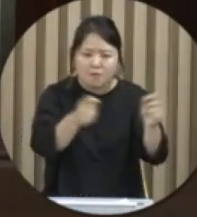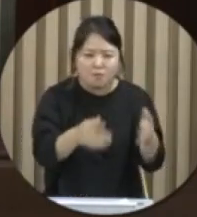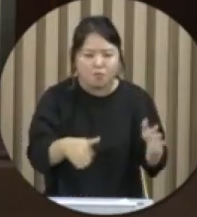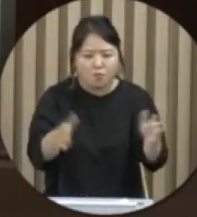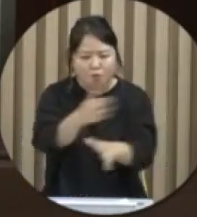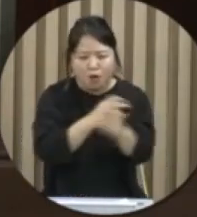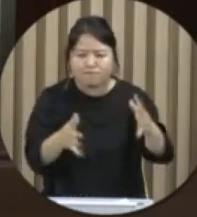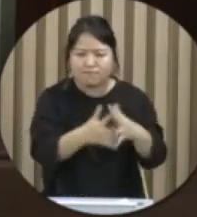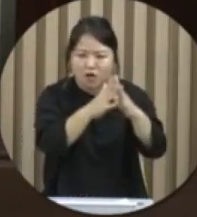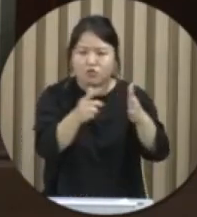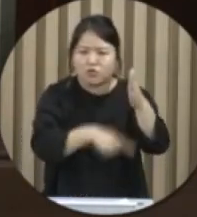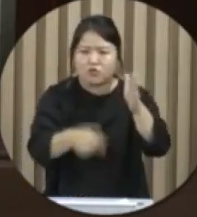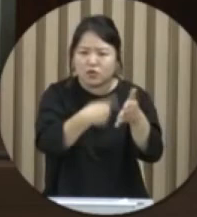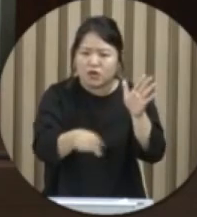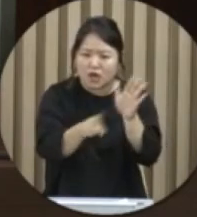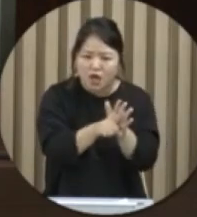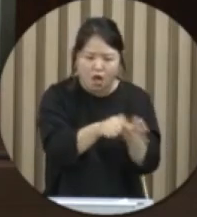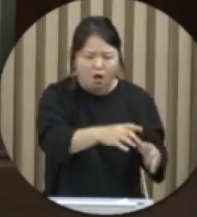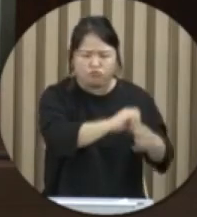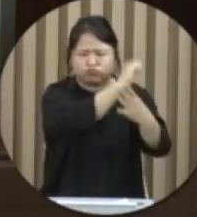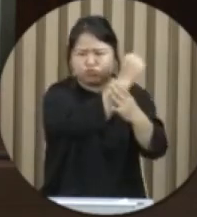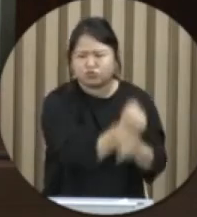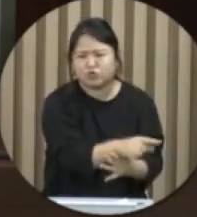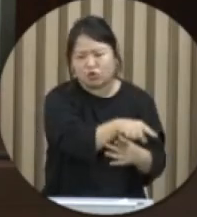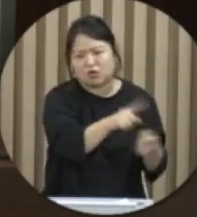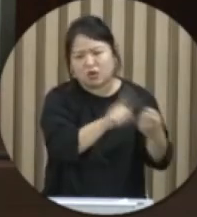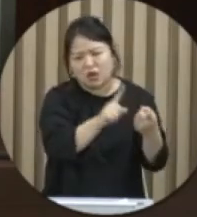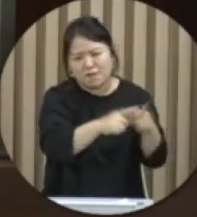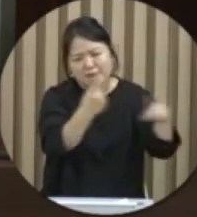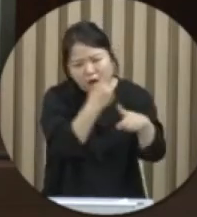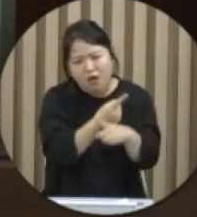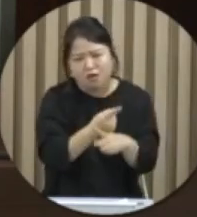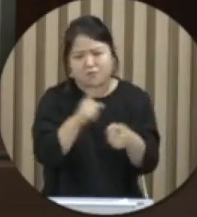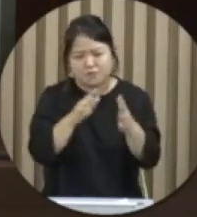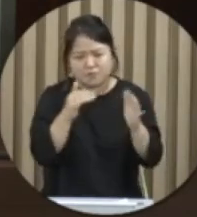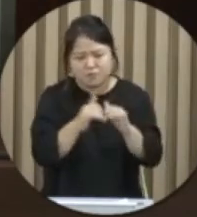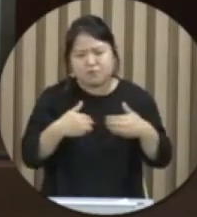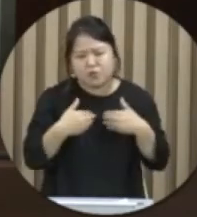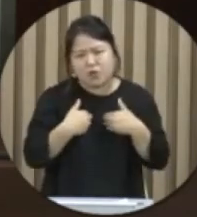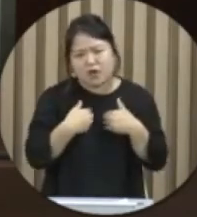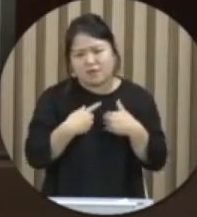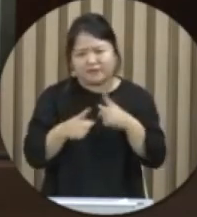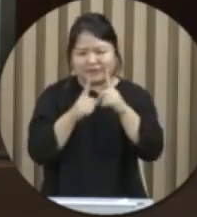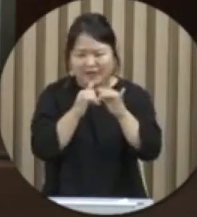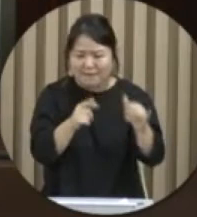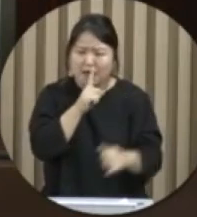낙후된 병점 지역의 발전을 이루어야 한다는 주민들의 목소리가 끊이질 않고 있습니다